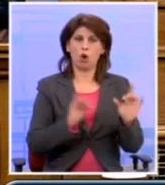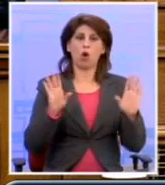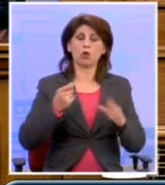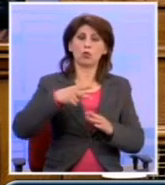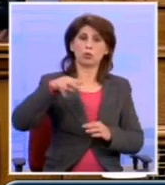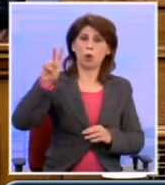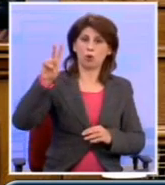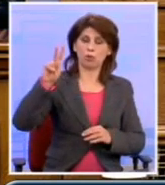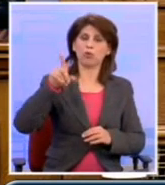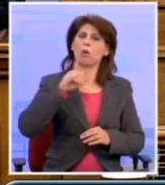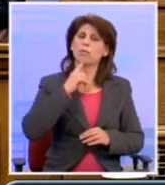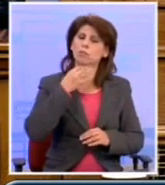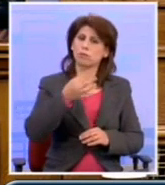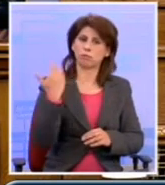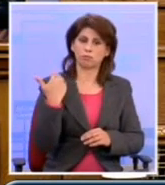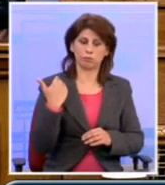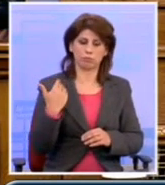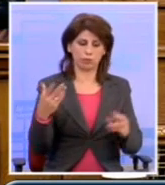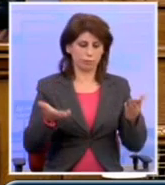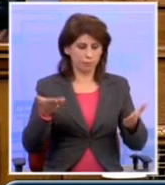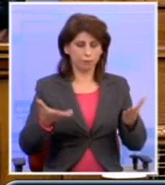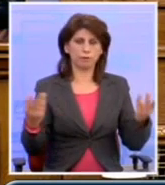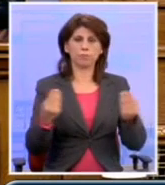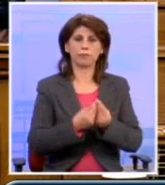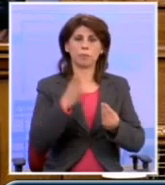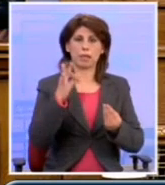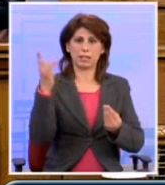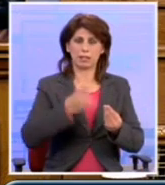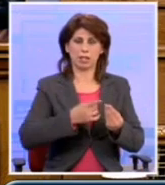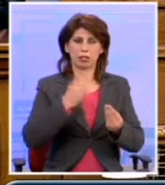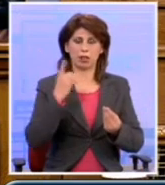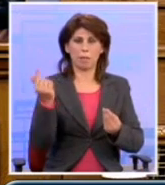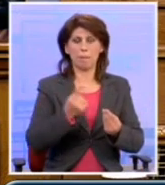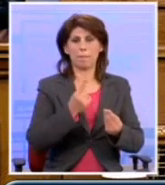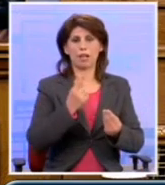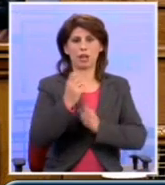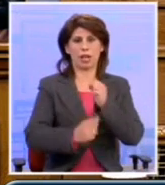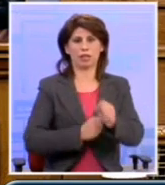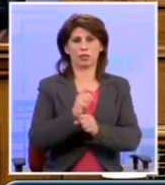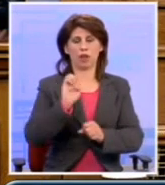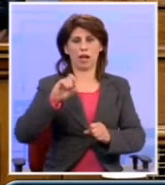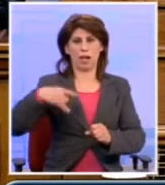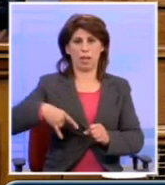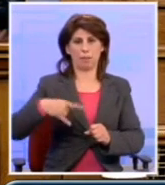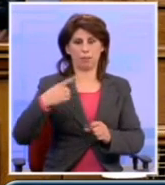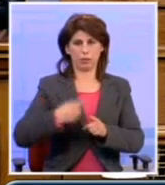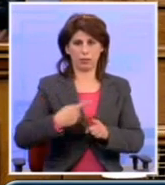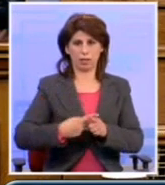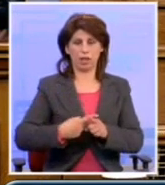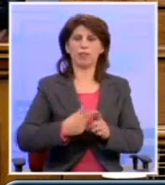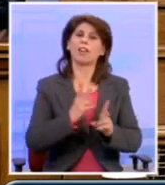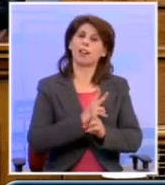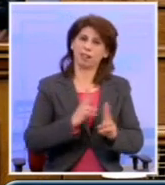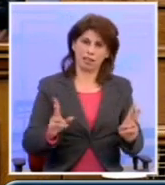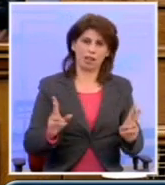τόκους, όπως είπα και πριν, ισοδυναμούν με το 50% ενός μέσου ετήσιου ΑΕΠ της Ελλάδας των τελευταίων δεκαετιών, είναι